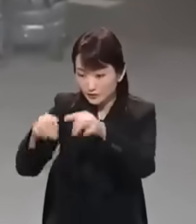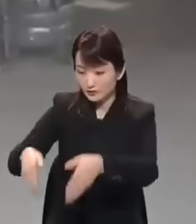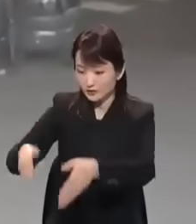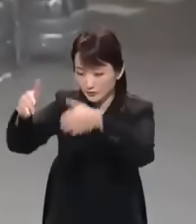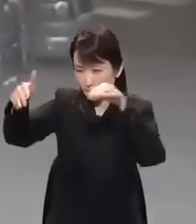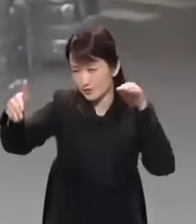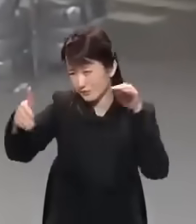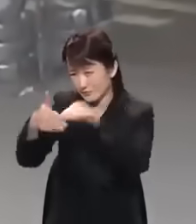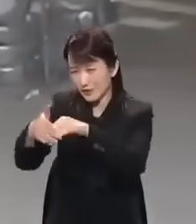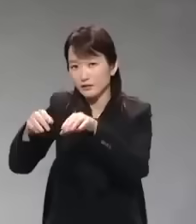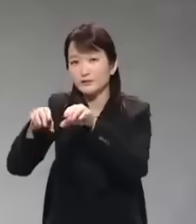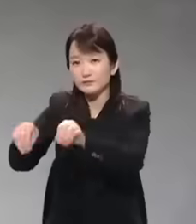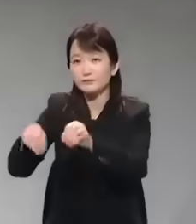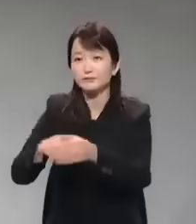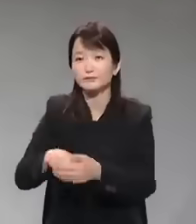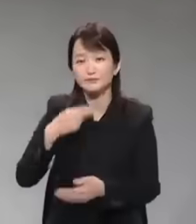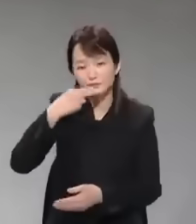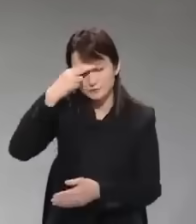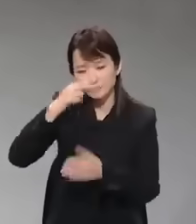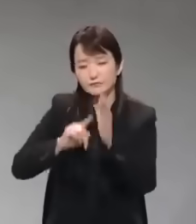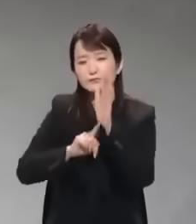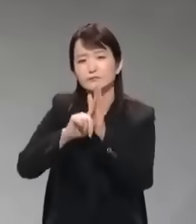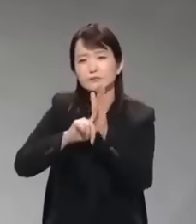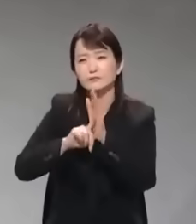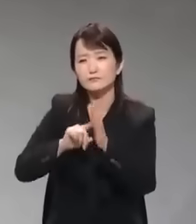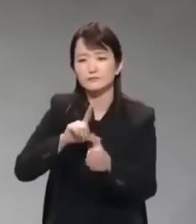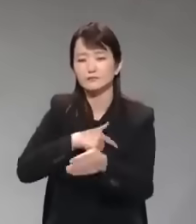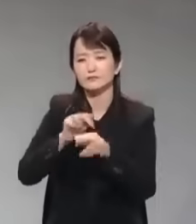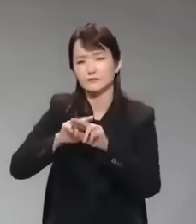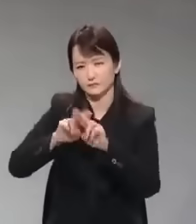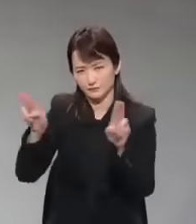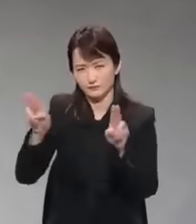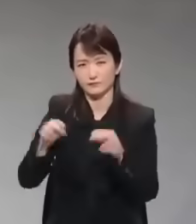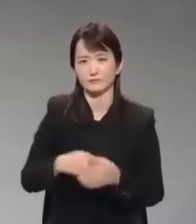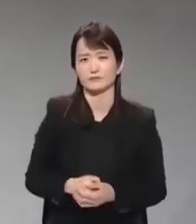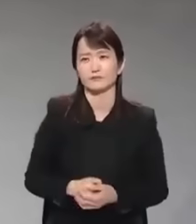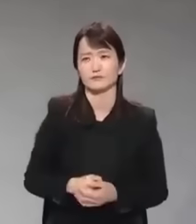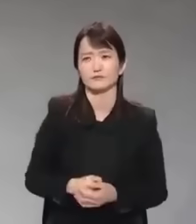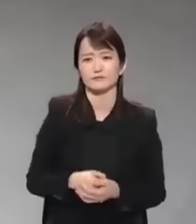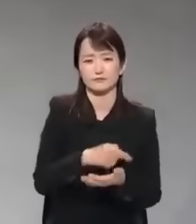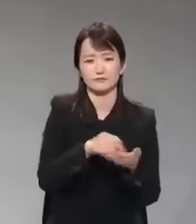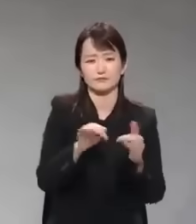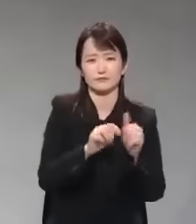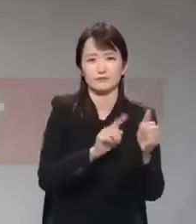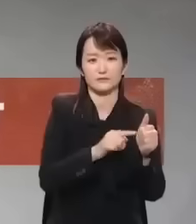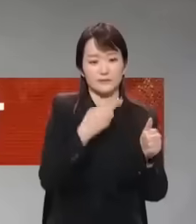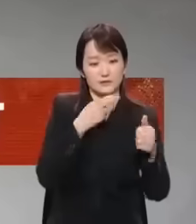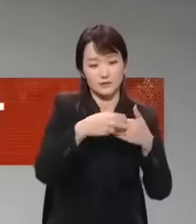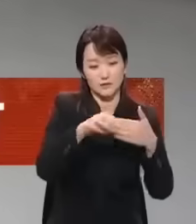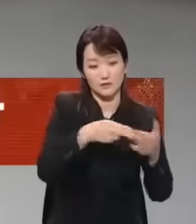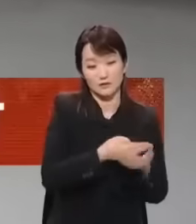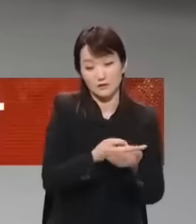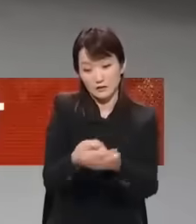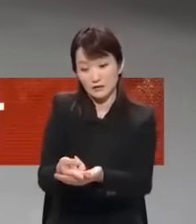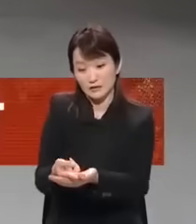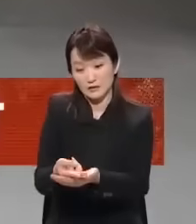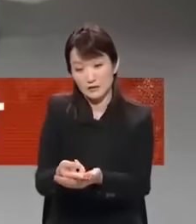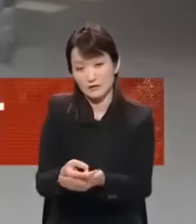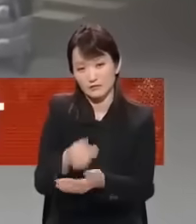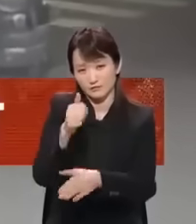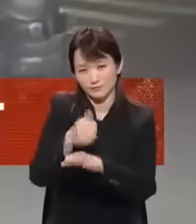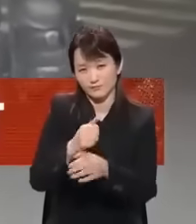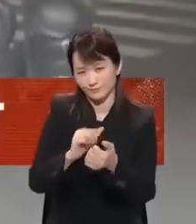멈춰섰습니다 당시 운전자의 혈중 알코 농도 면허 취소 수준이었습니다 이 피해자인 남학생은 병원으로 옮겨졌지만 끝내